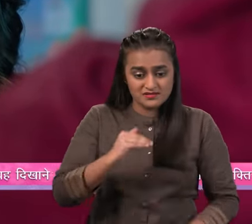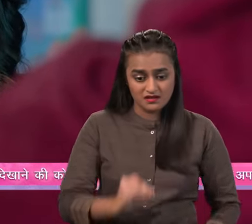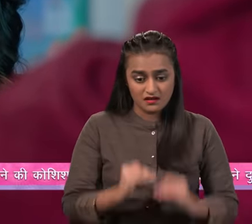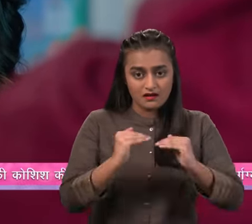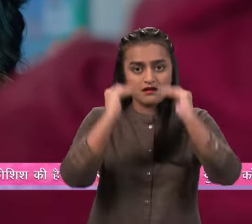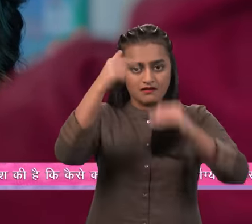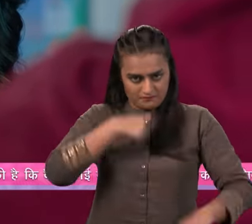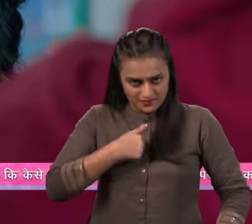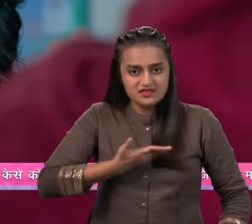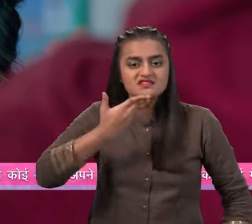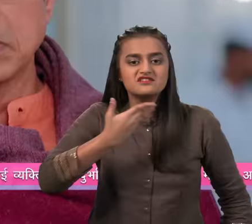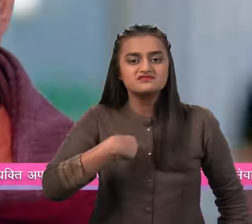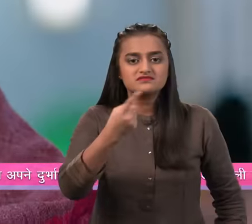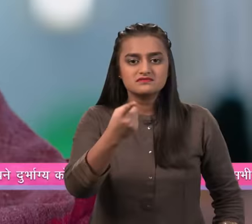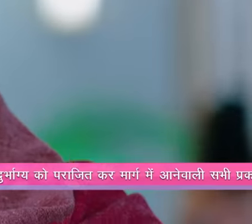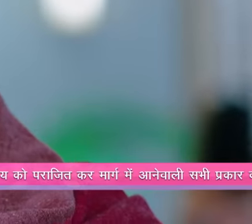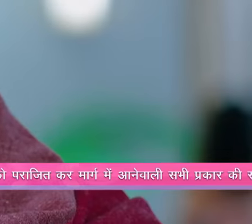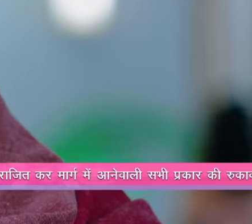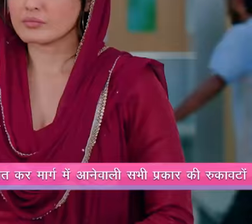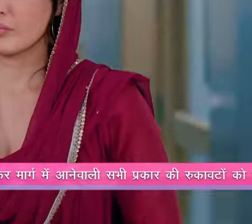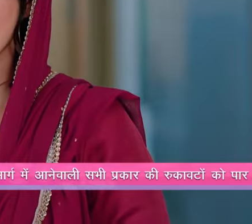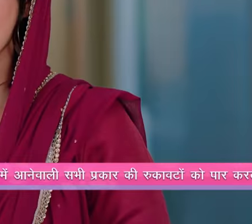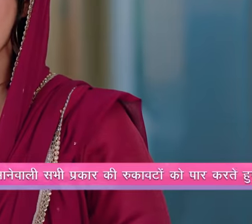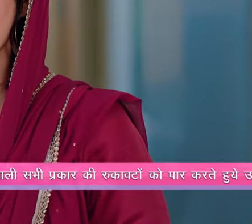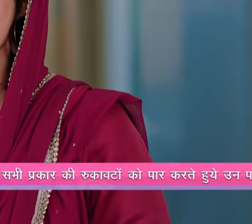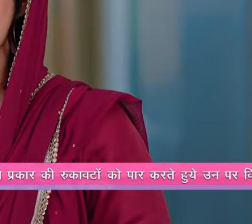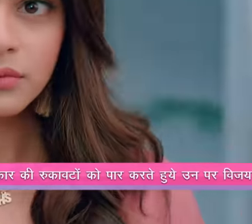उसे इंस्पेक्टर की हैसियत मैं समझाऊंगी।